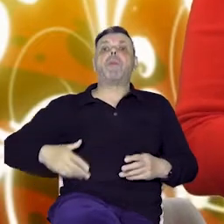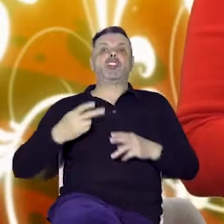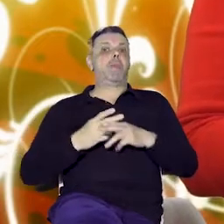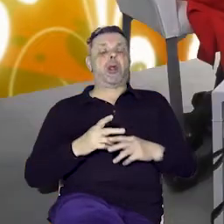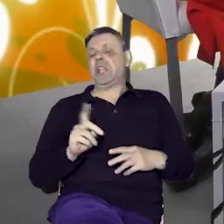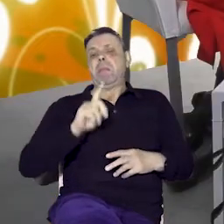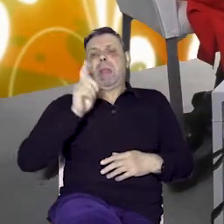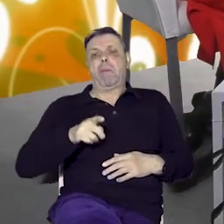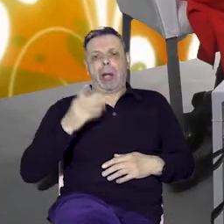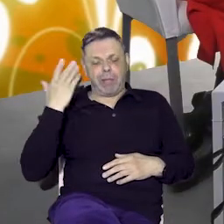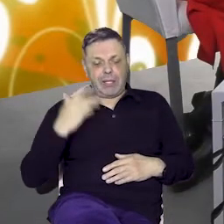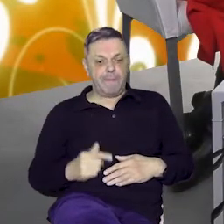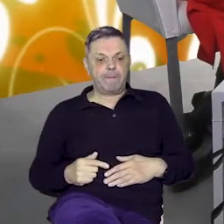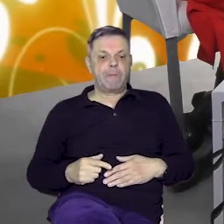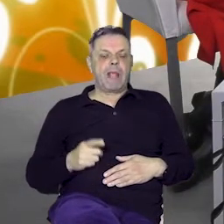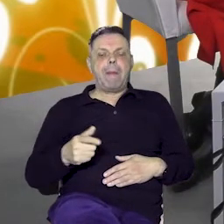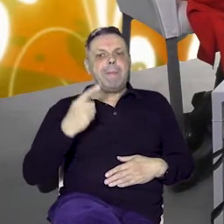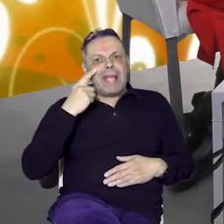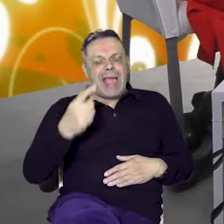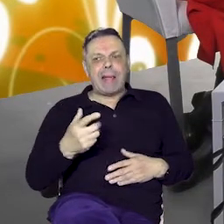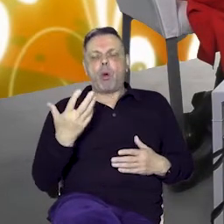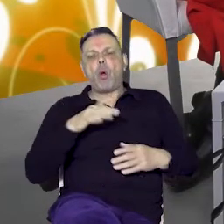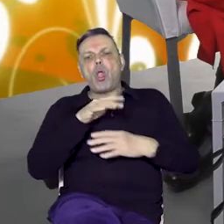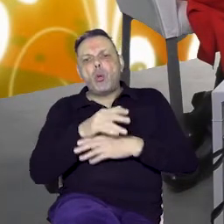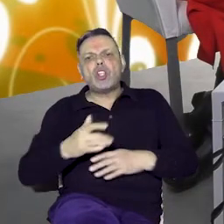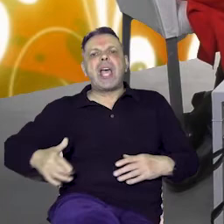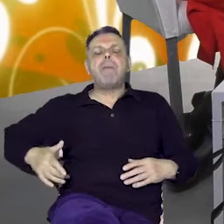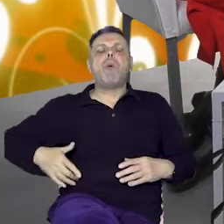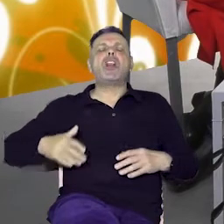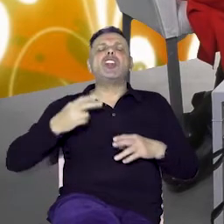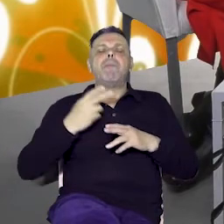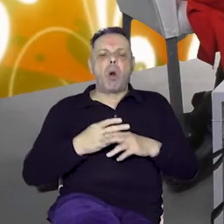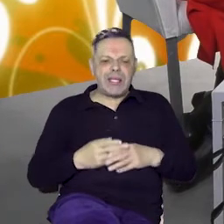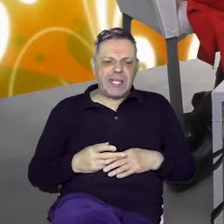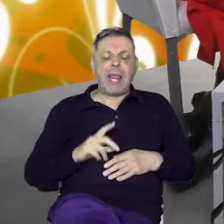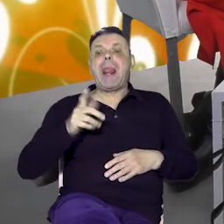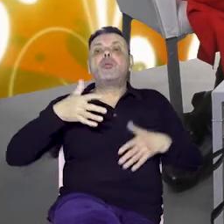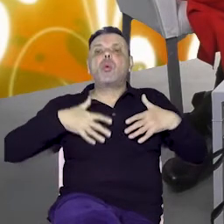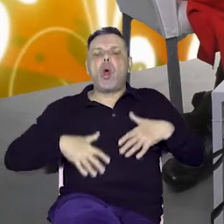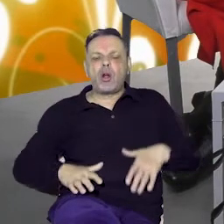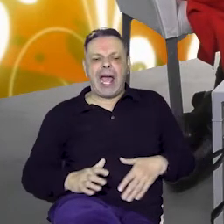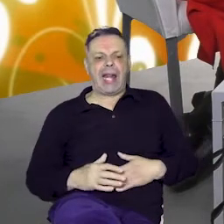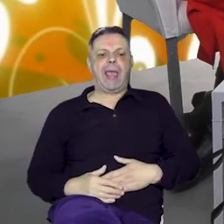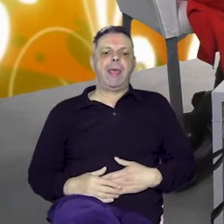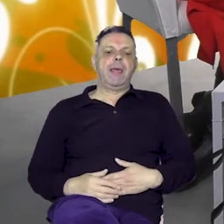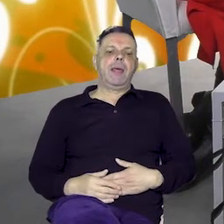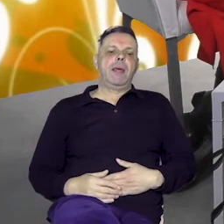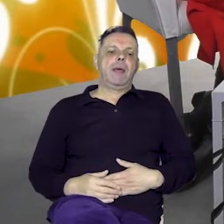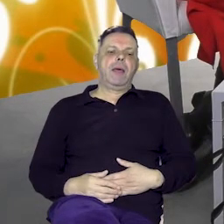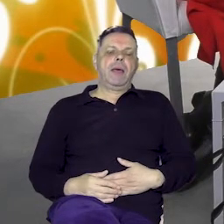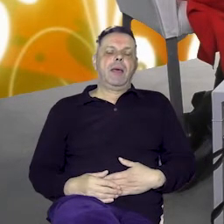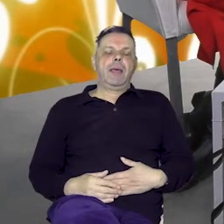toga, mi gledamo koji je utjecaj kronične bubrežne bolesti na druga tkiva i organe. To ono s čim ste mi počeli u stvari ovu emisiju,